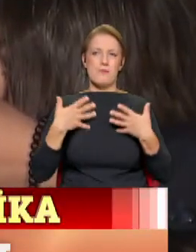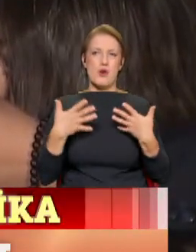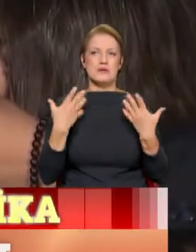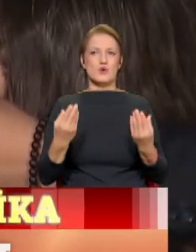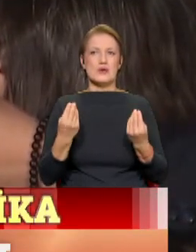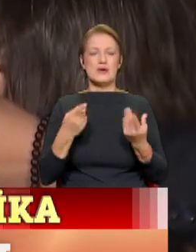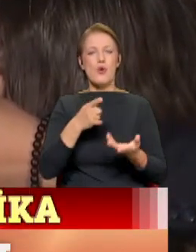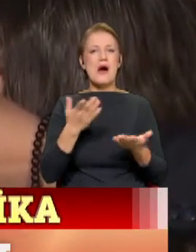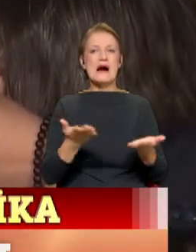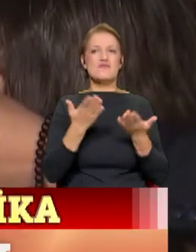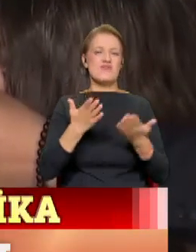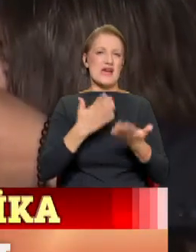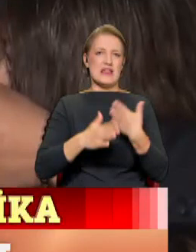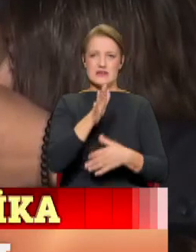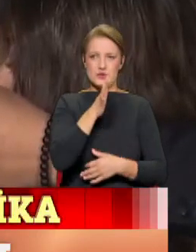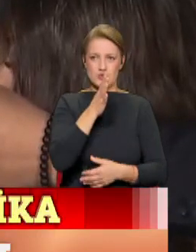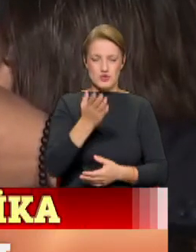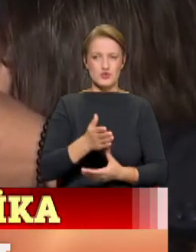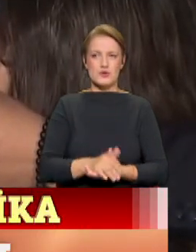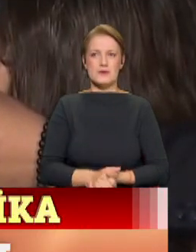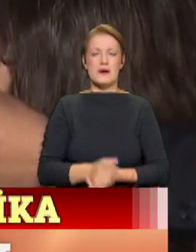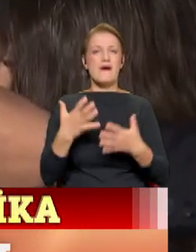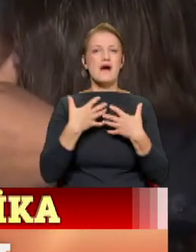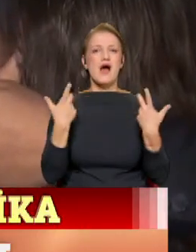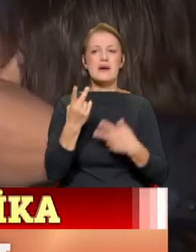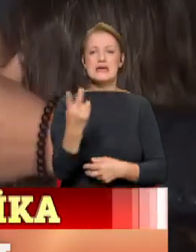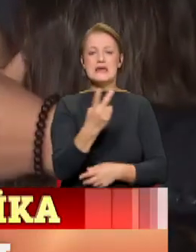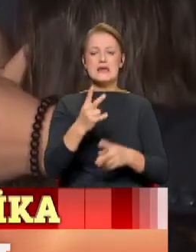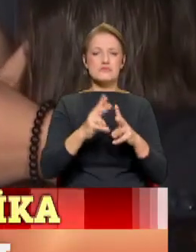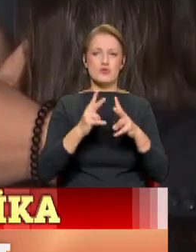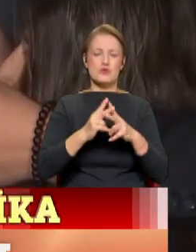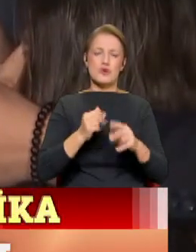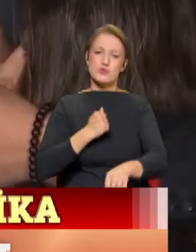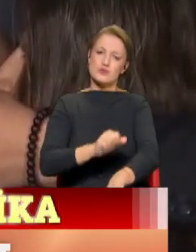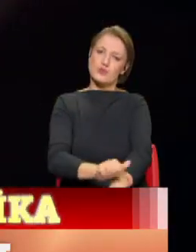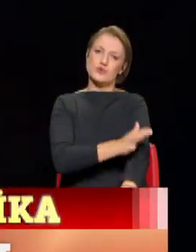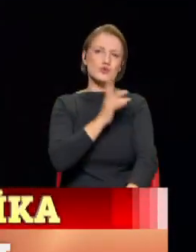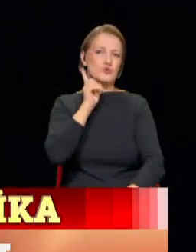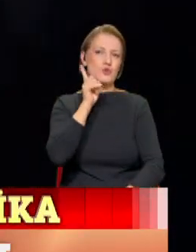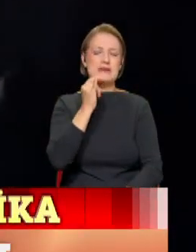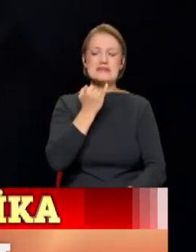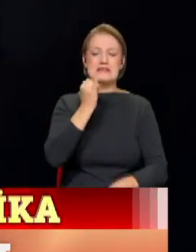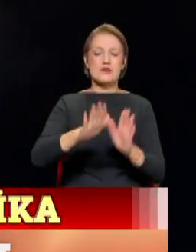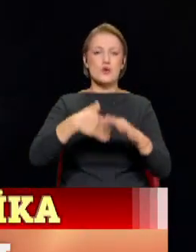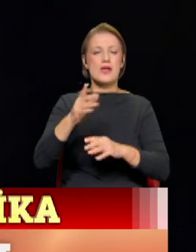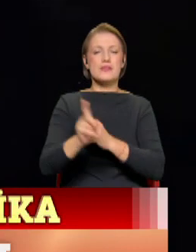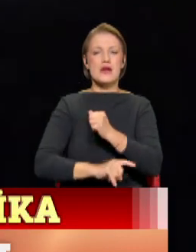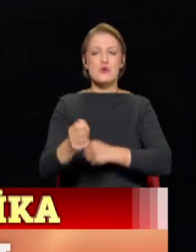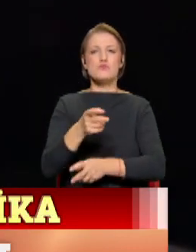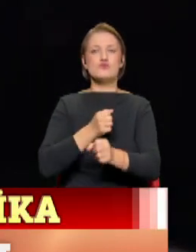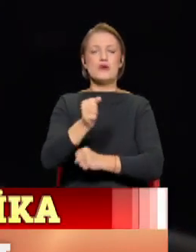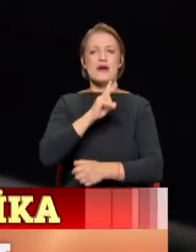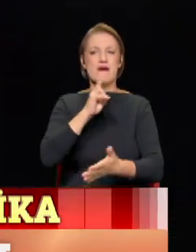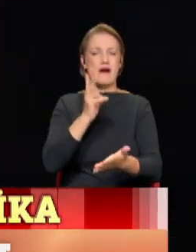iyi zaten o hafifti biliyorsunuz kahramanlarımızla Biz iftihar ediyoruz gurur duyuyoruz ziyaret sonrası terörle mücadelede